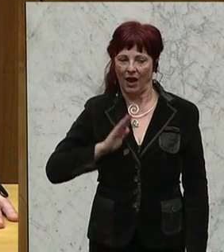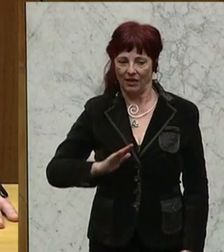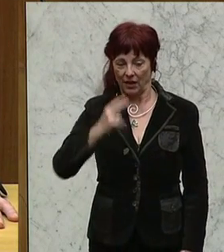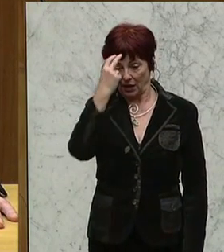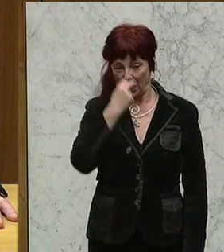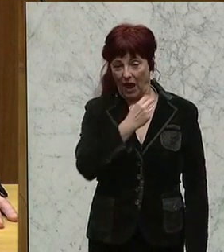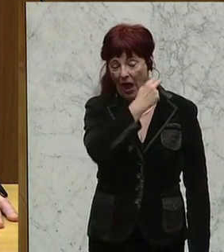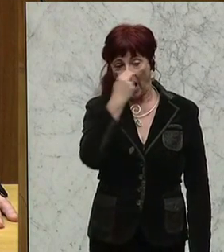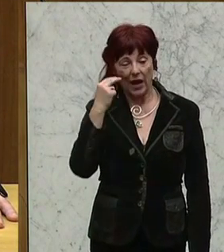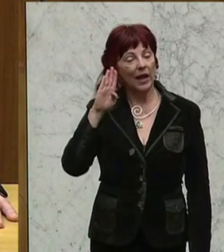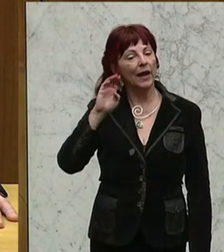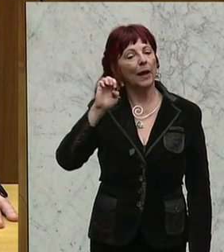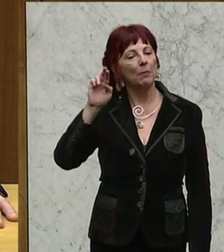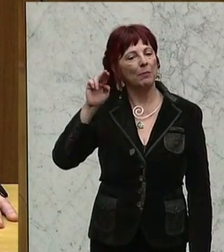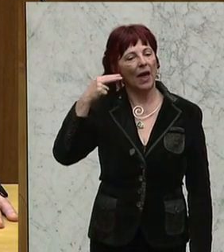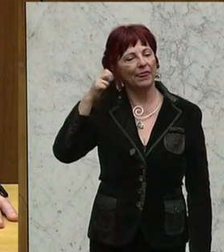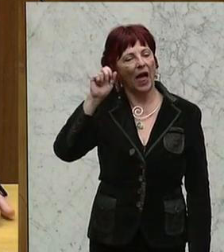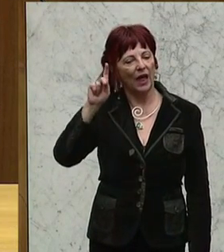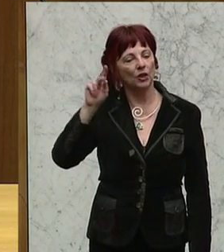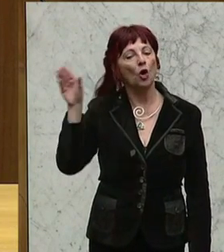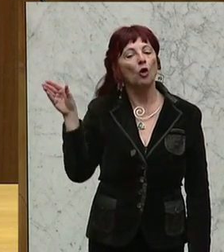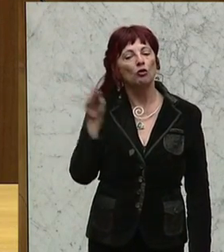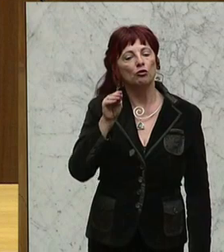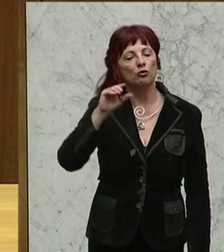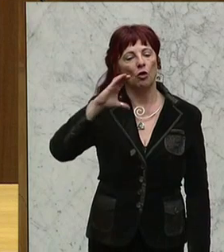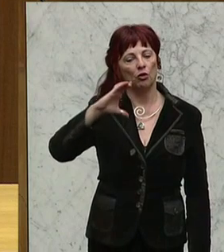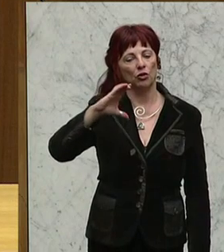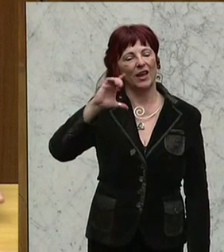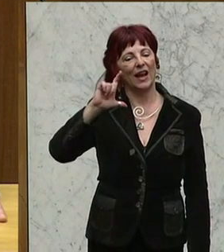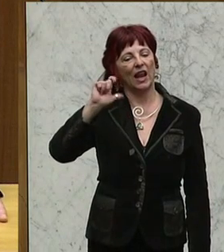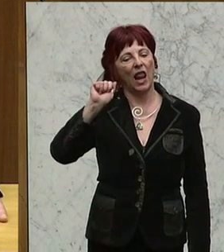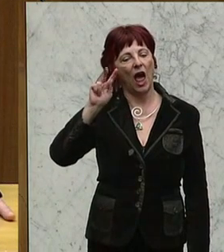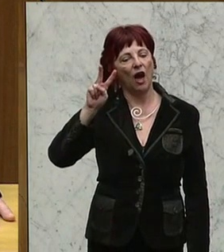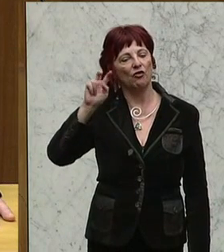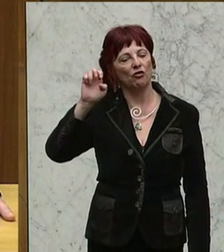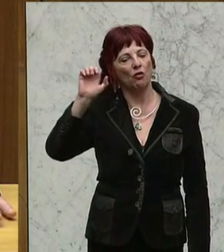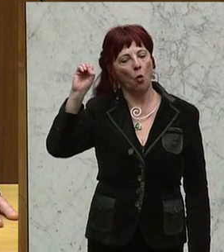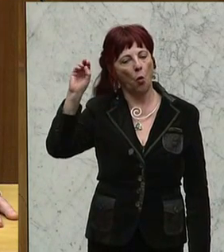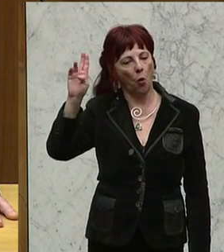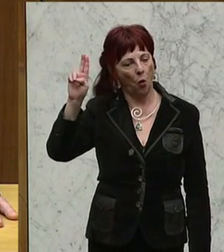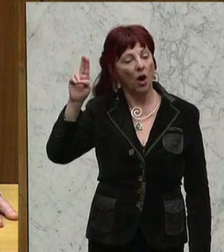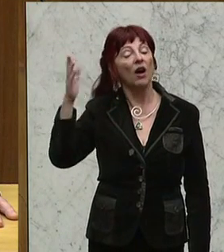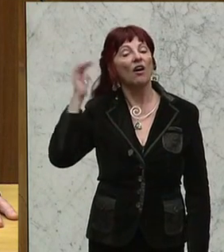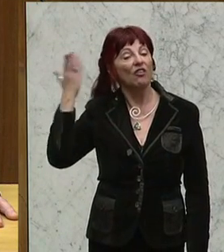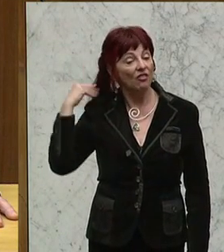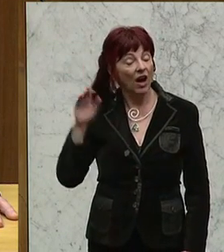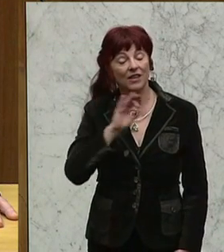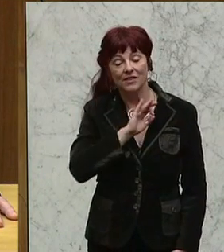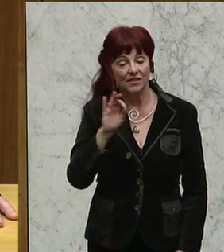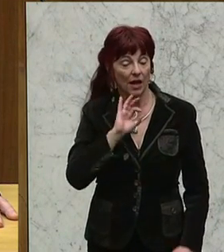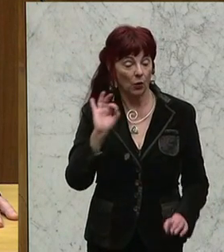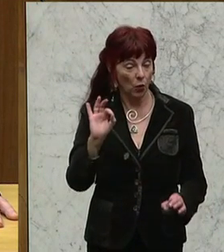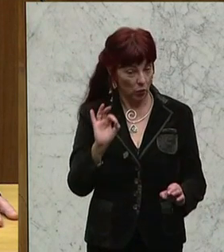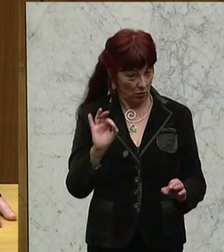Bernhard vonau eine mich äußerst faszinierende Definition gefunden nämlich contempo